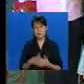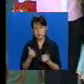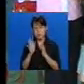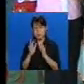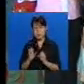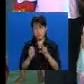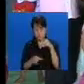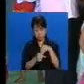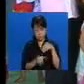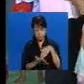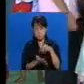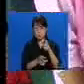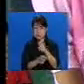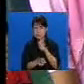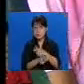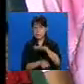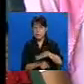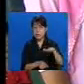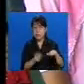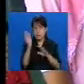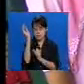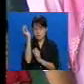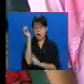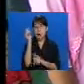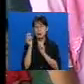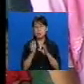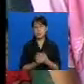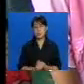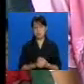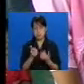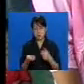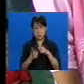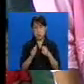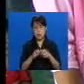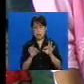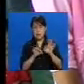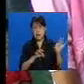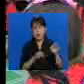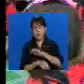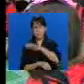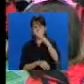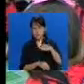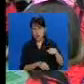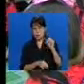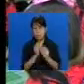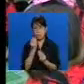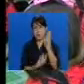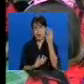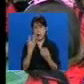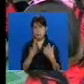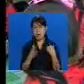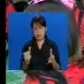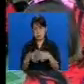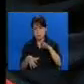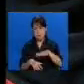ในศูนย์เด็กเล็กบ้านโคกเสเรงอำเภอสะบ้าย้อยบอกว่าสภาพพื้นที่ที่เป็นหุบเขาและอยู่ในป่าห่างไกลทำให้เด็กส่วนใหญ่ที่ป่วย